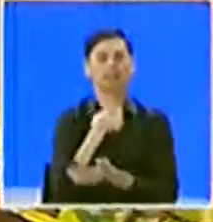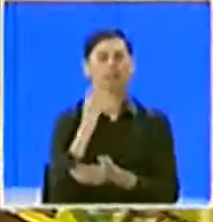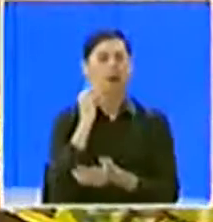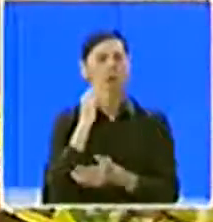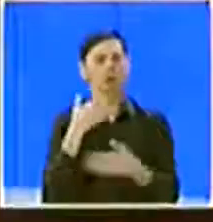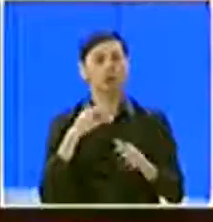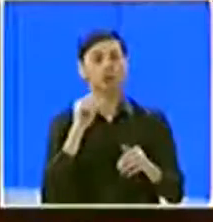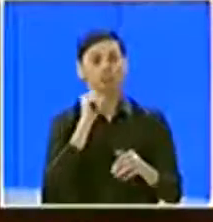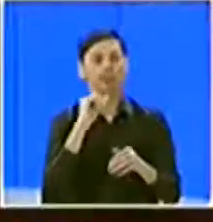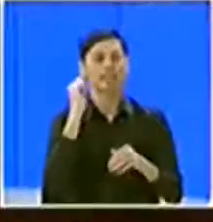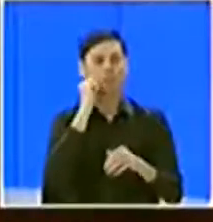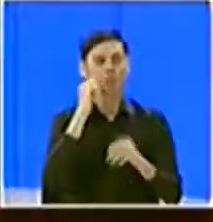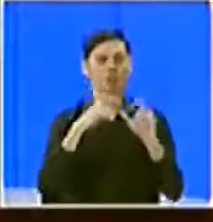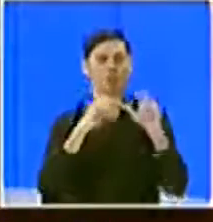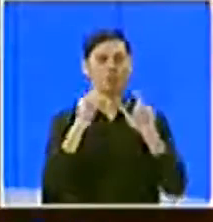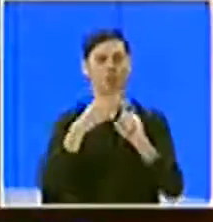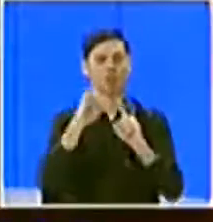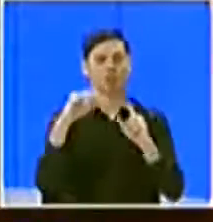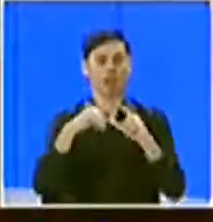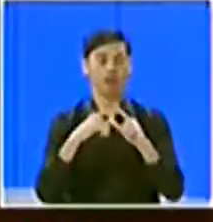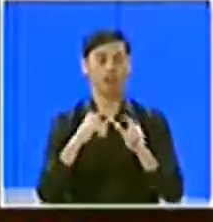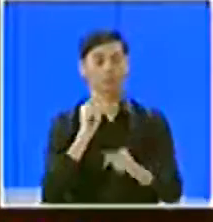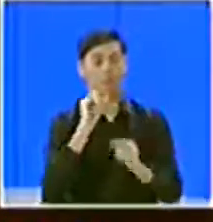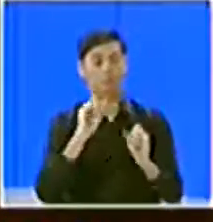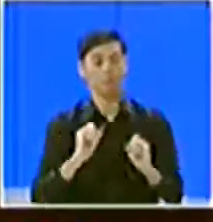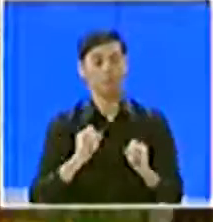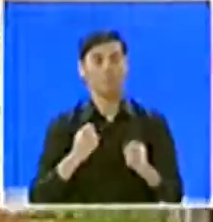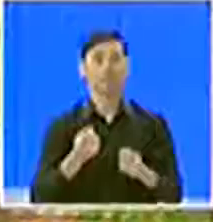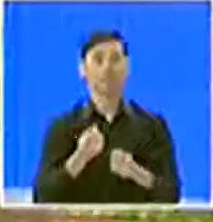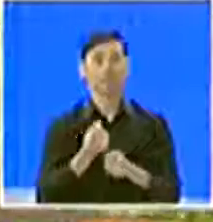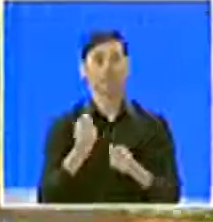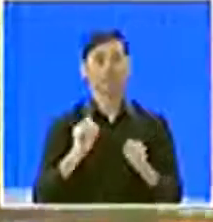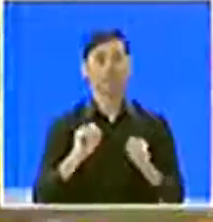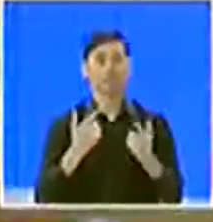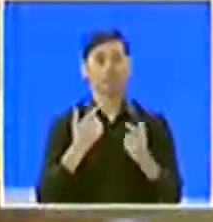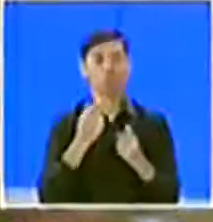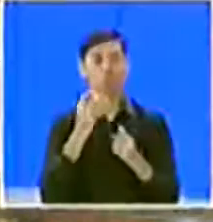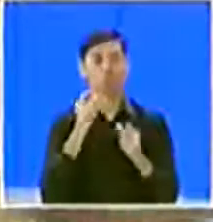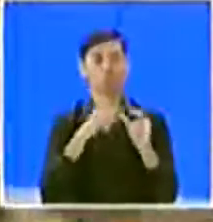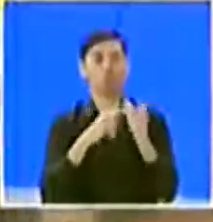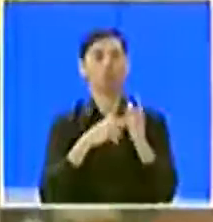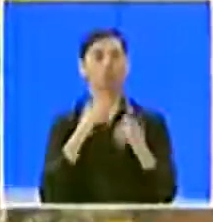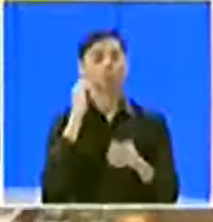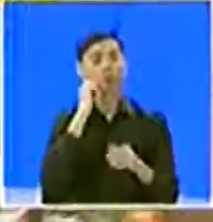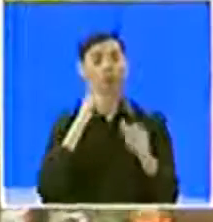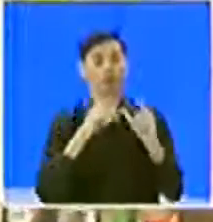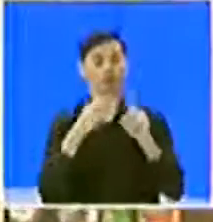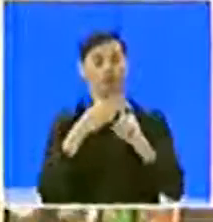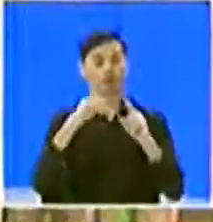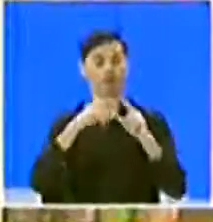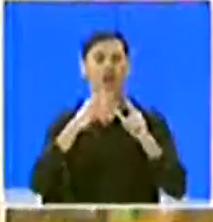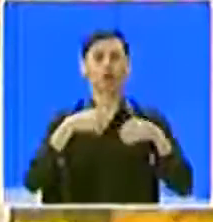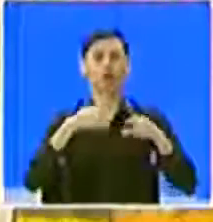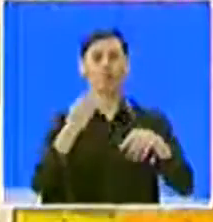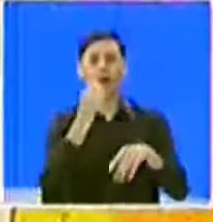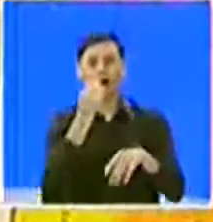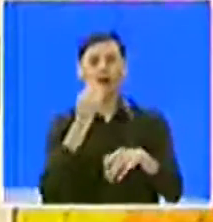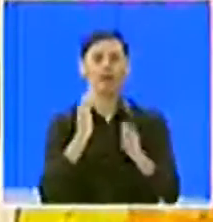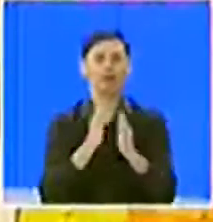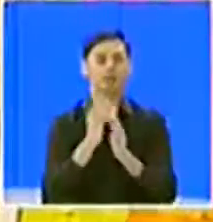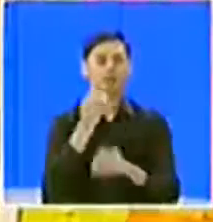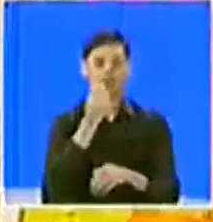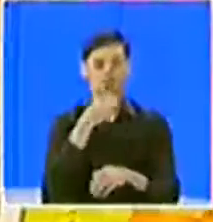oleh Ibu Sofia. Untuk biaya hidup di rusun, Ibu Sofia menjual makanan dan minuman.